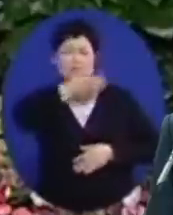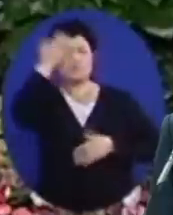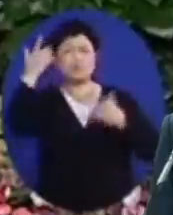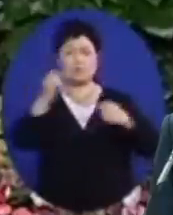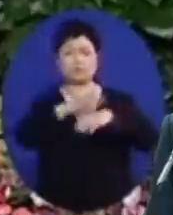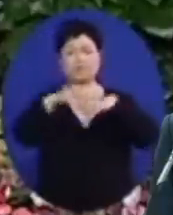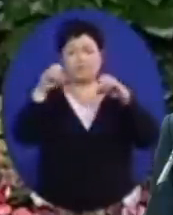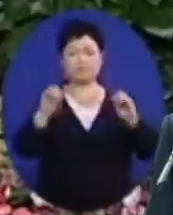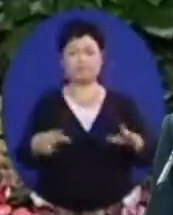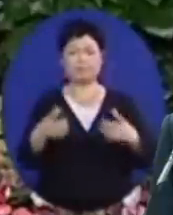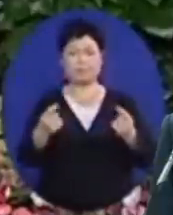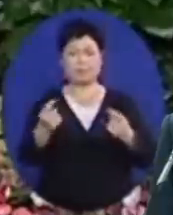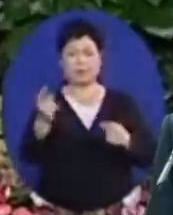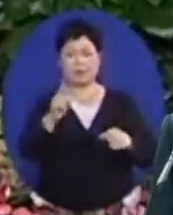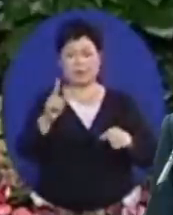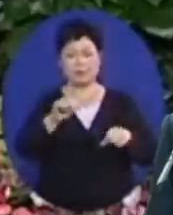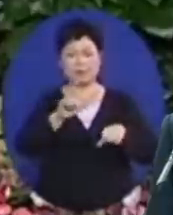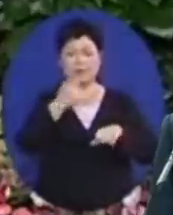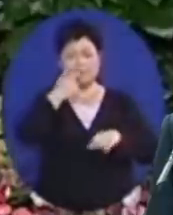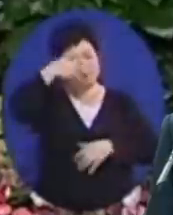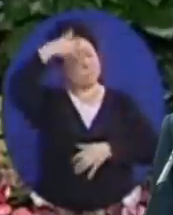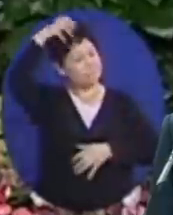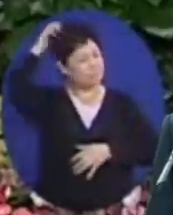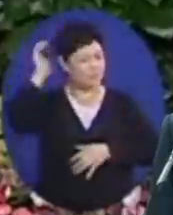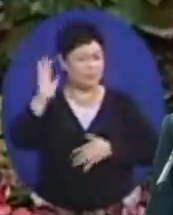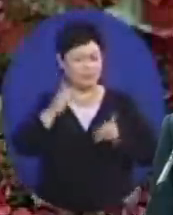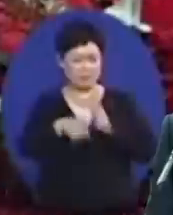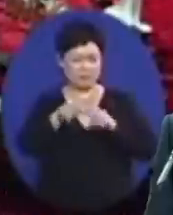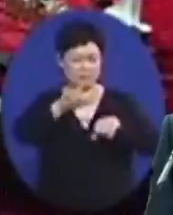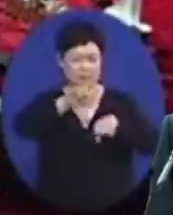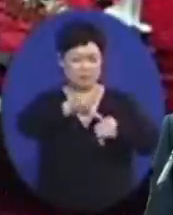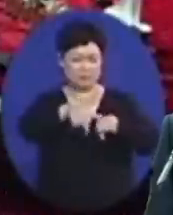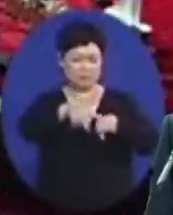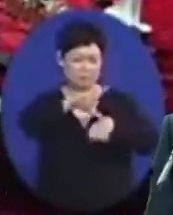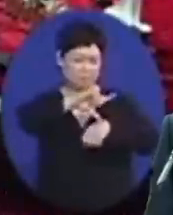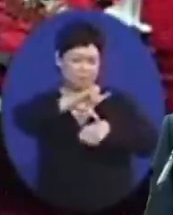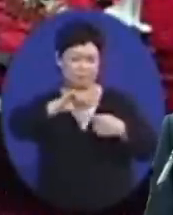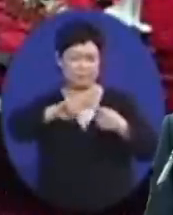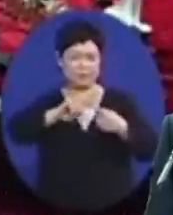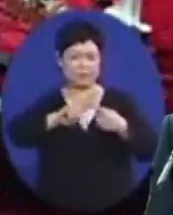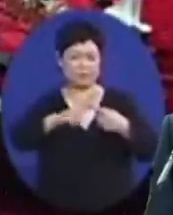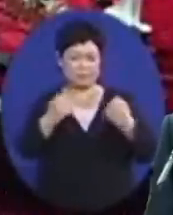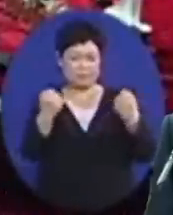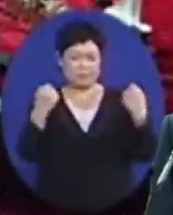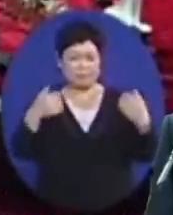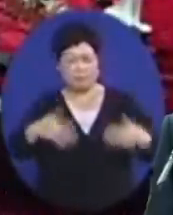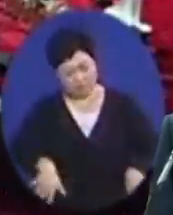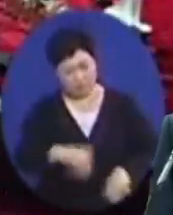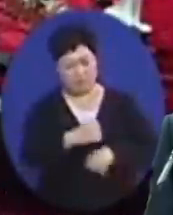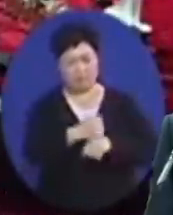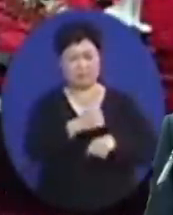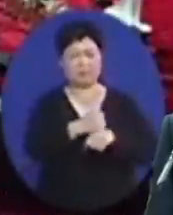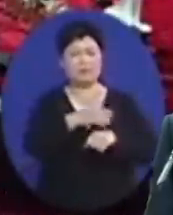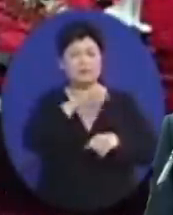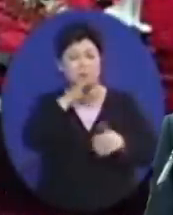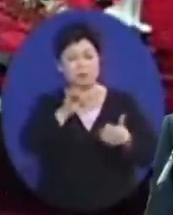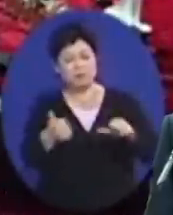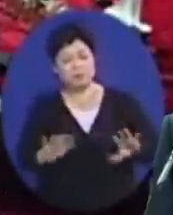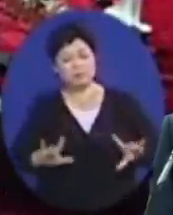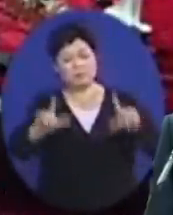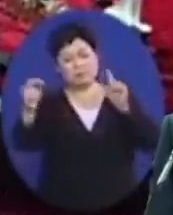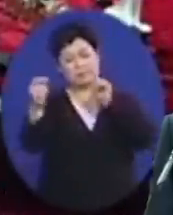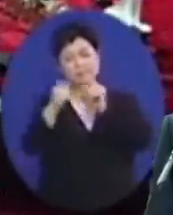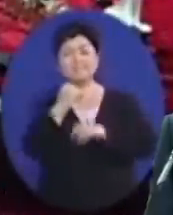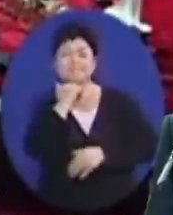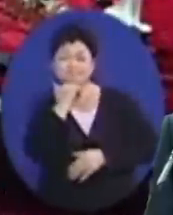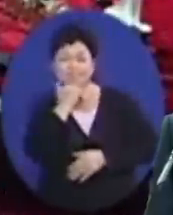허무하다. 어느새 남은 머리 백발이 되어 시계바늘 가는 대로 힘은 줄어들고 허탈감에 죽을 날만 기다린다.